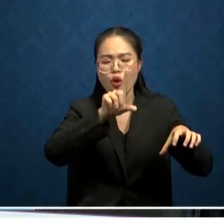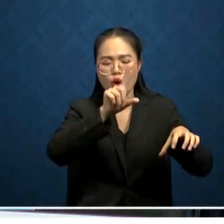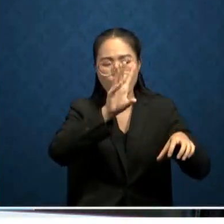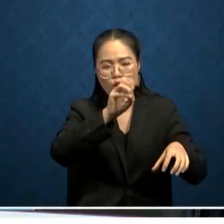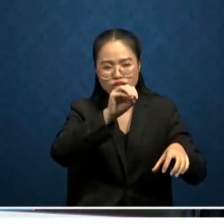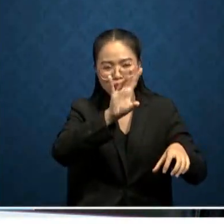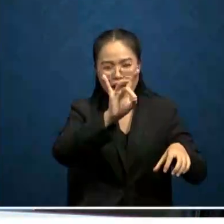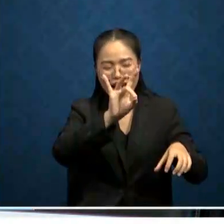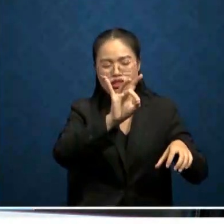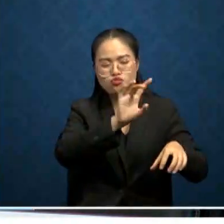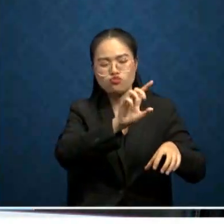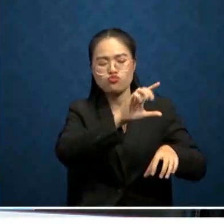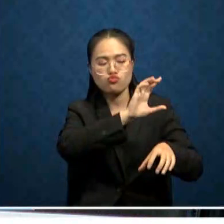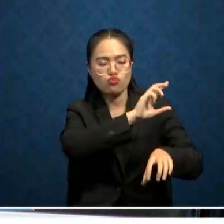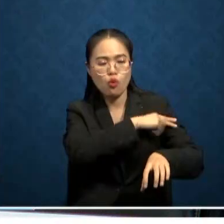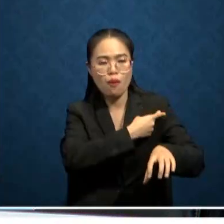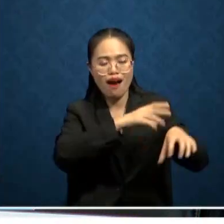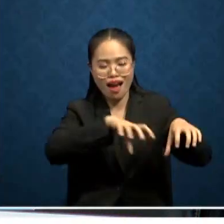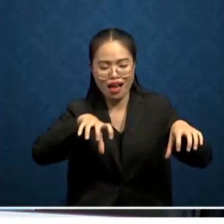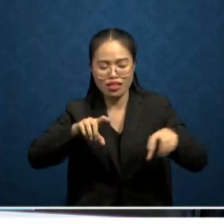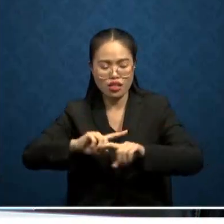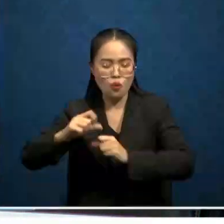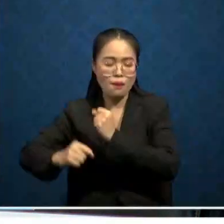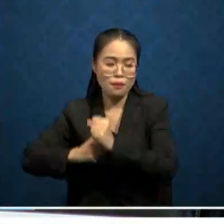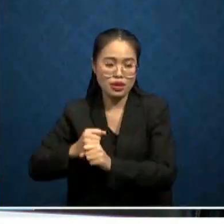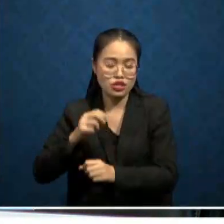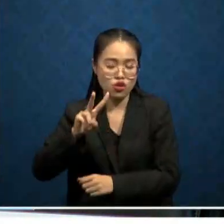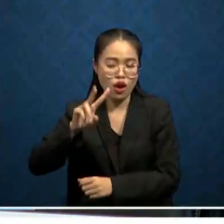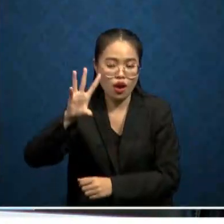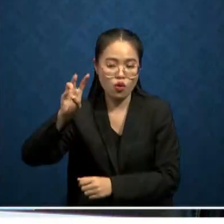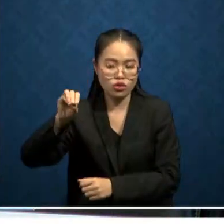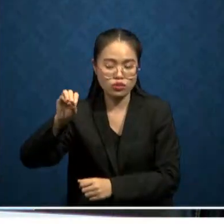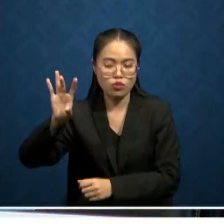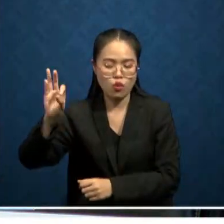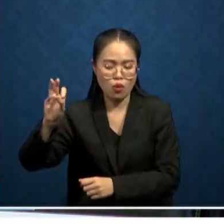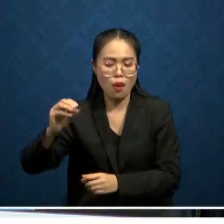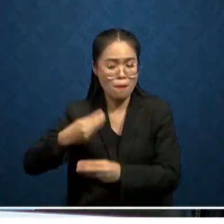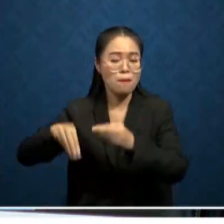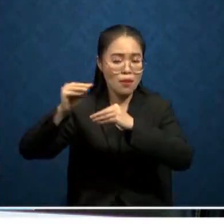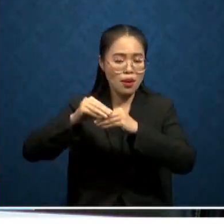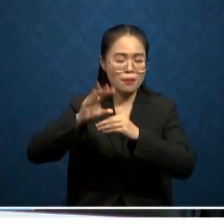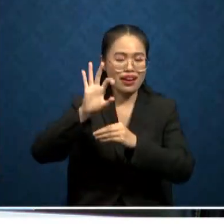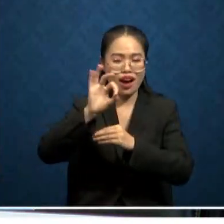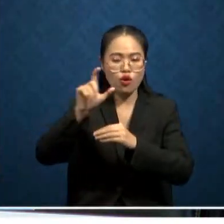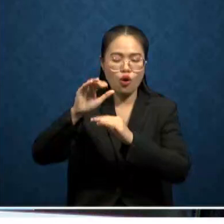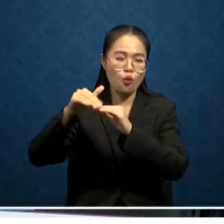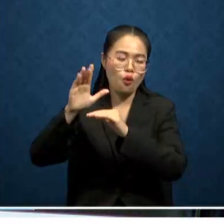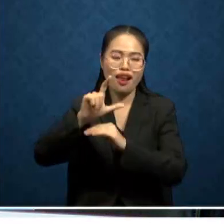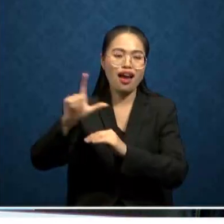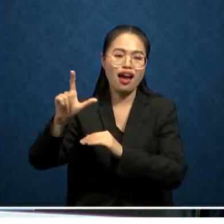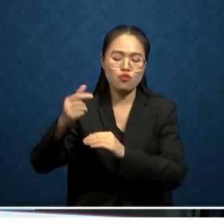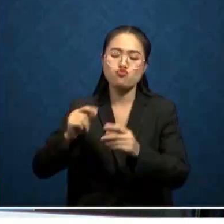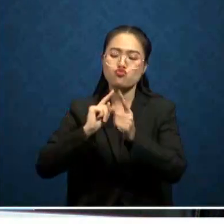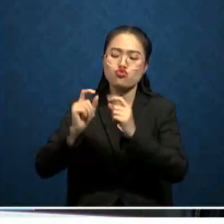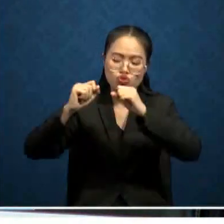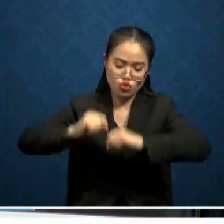ล้านแต่ปัจจุบันนะครับปี 66เนี่ยเราอนุมัติได้171โรงพยาบาล 900กว่าล้านก็คือเราปรับกระบวนการไปะนะครับตกลงกับสาสุข